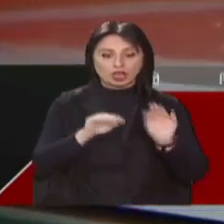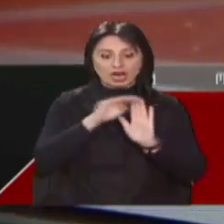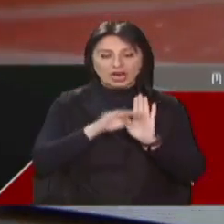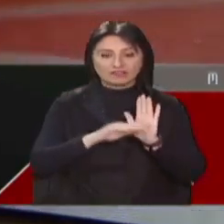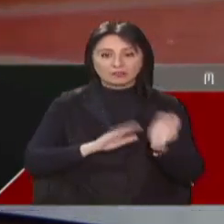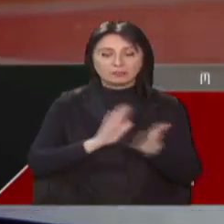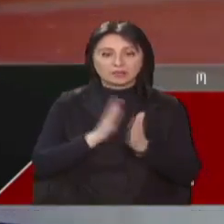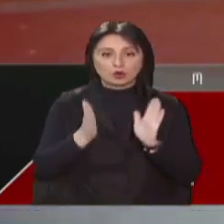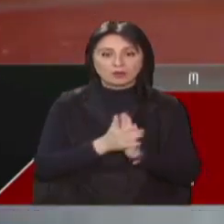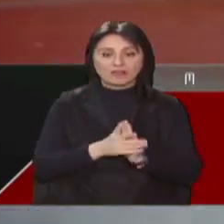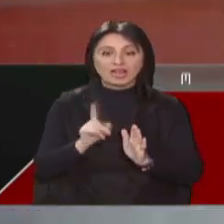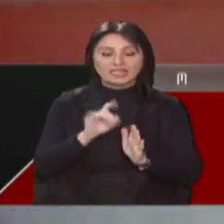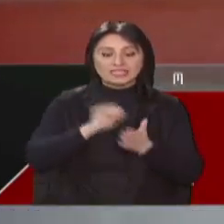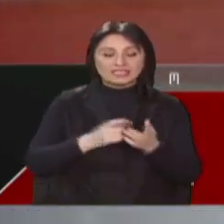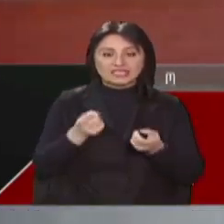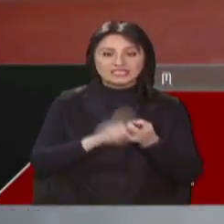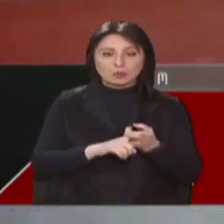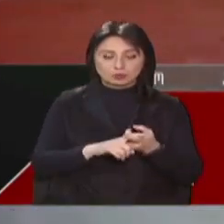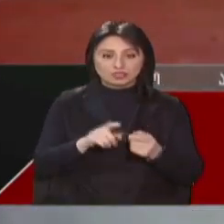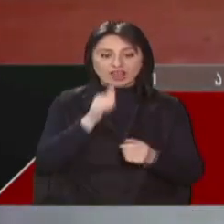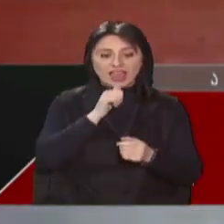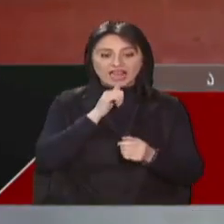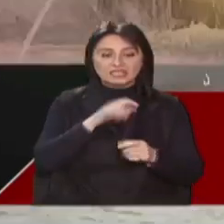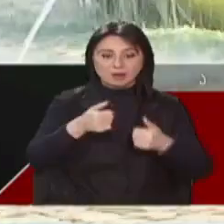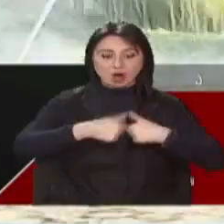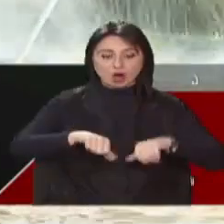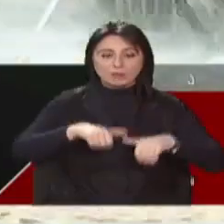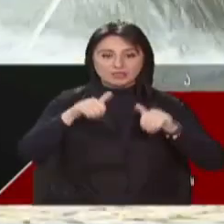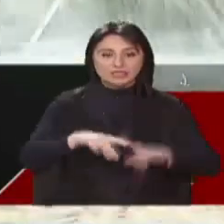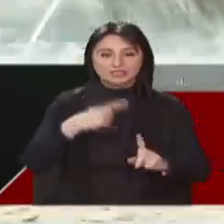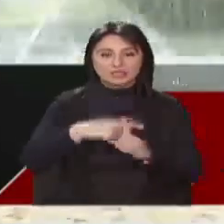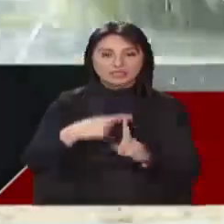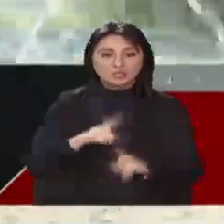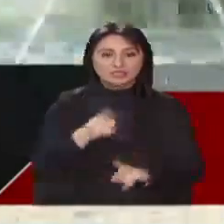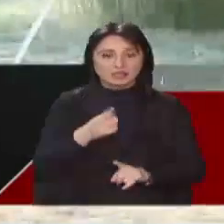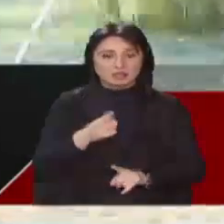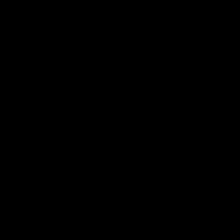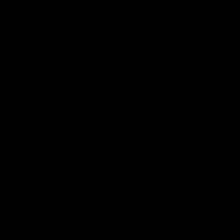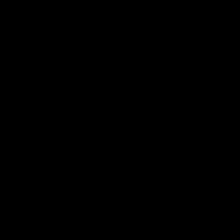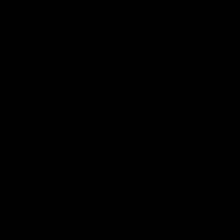გათვალისწინებული პირობები და რის საფუძველზე გასცა საექსპერტო კომისიამ დადებითი დასკვნა.